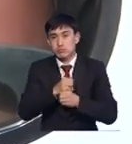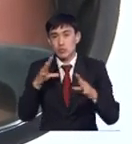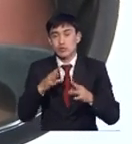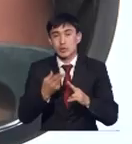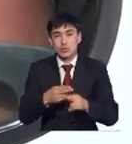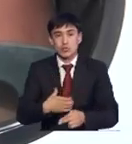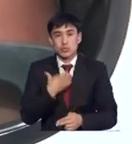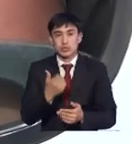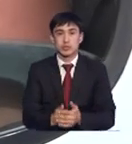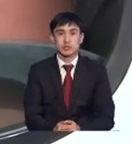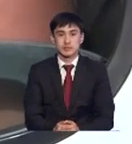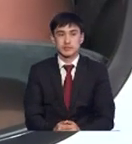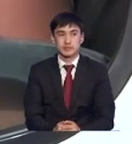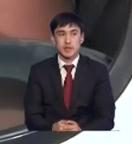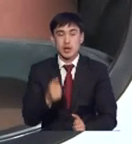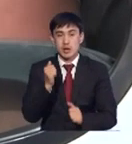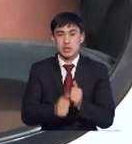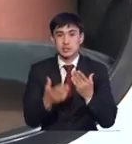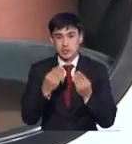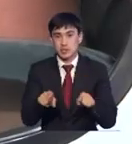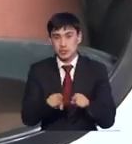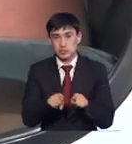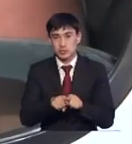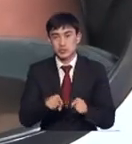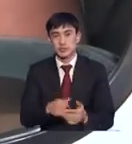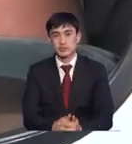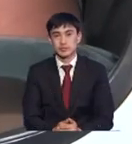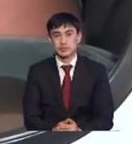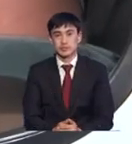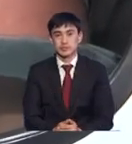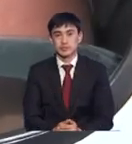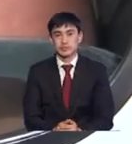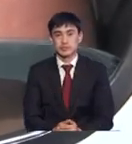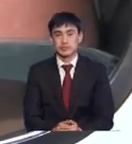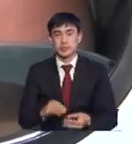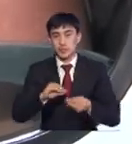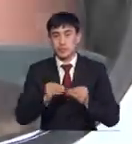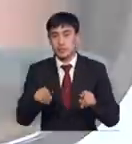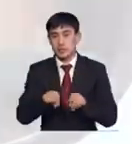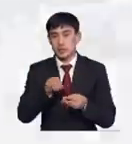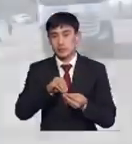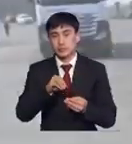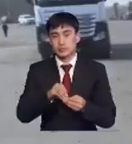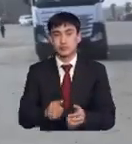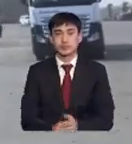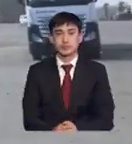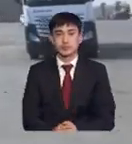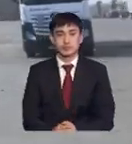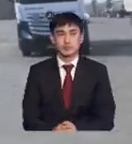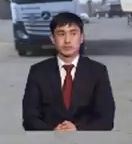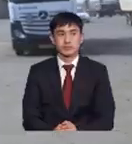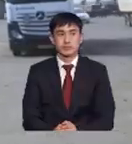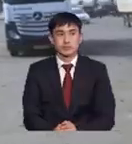ужас. Каждый божий день и одно и то же. Вот эти все проблемы. Это невыносимо. Короче, Барго,